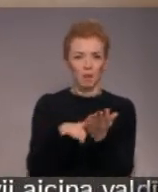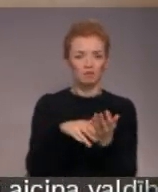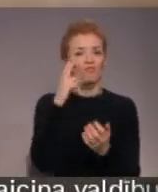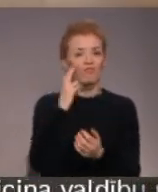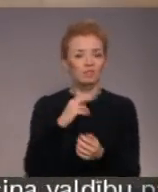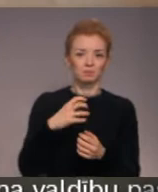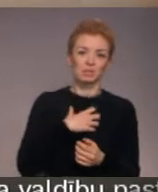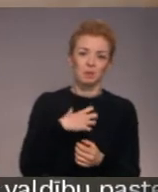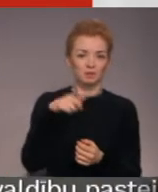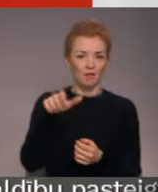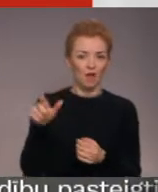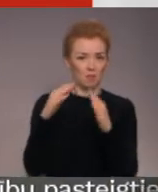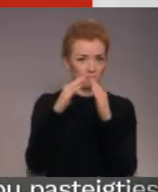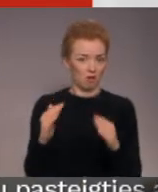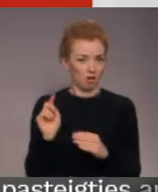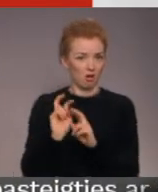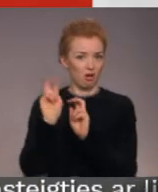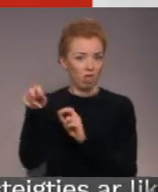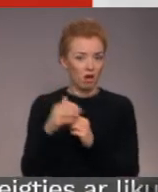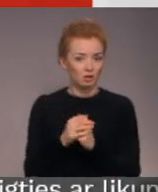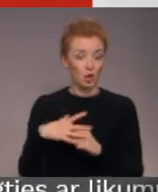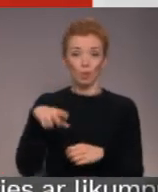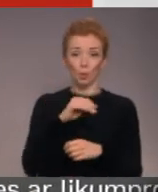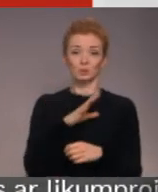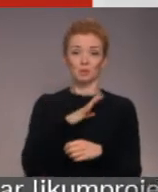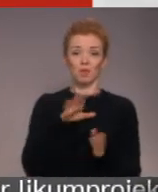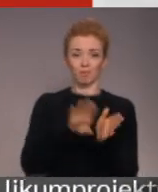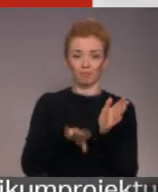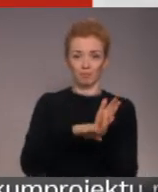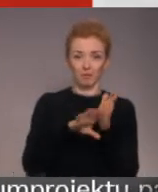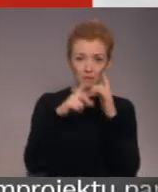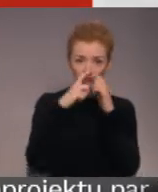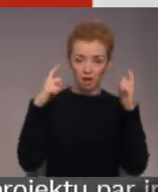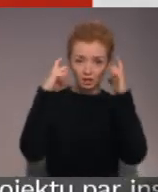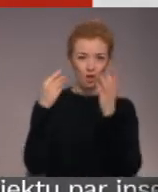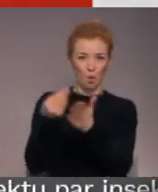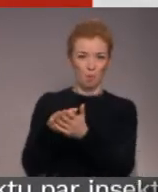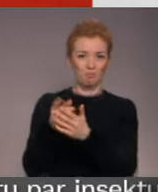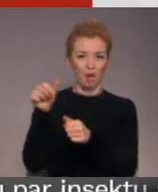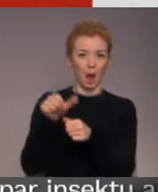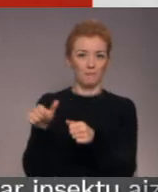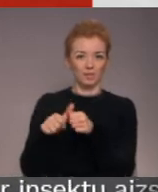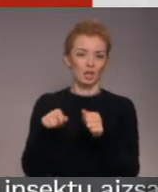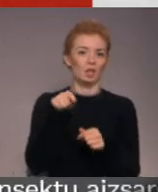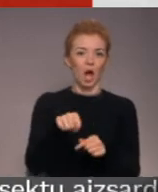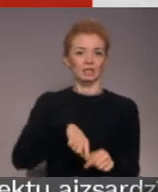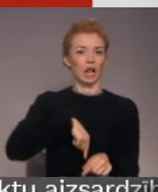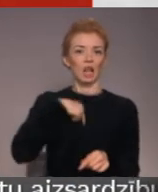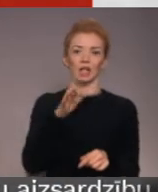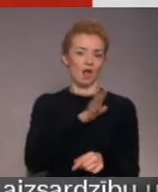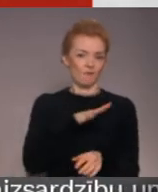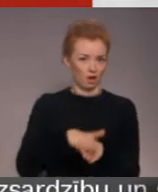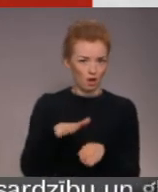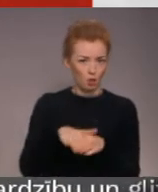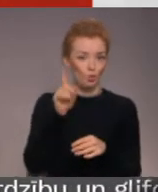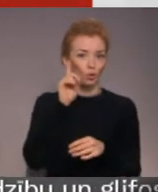slimiem cilvēkiem mājās. Mums bija parastās maskas, jā, tās, kas nopērkams aptiekās, viņas ilgstoši nevar lietot. Jā. Protams,